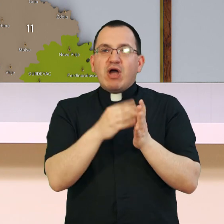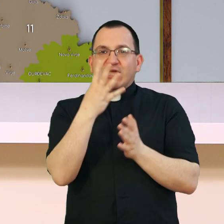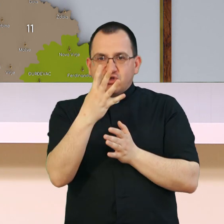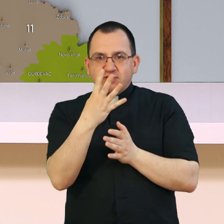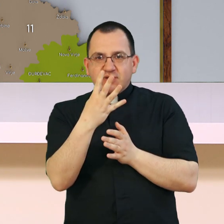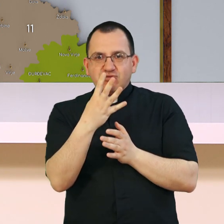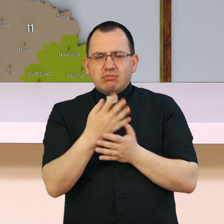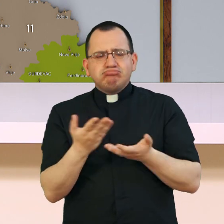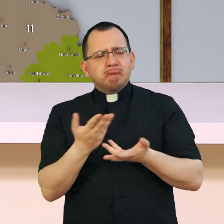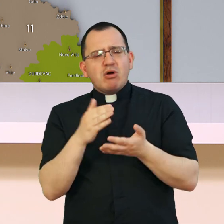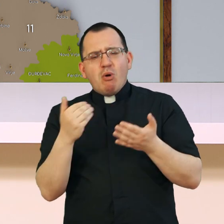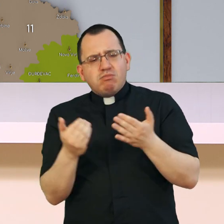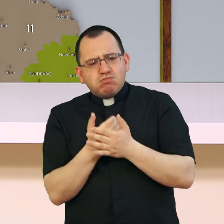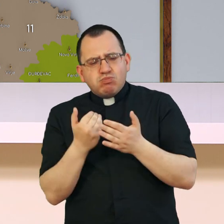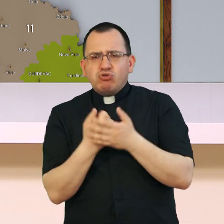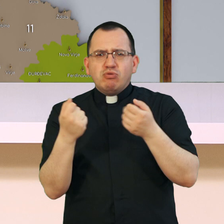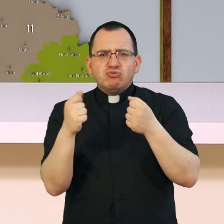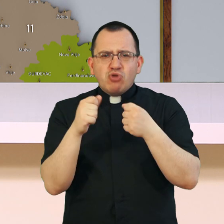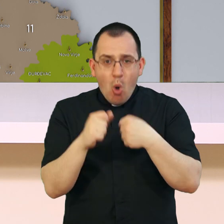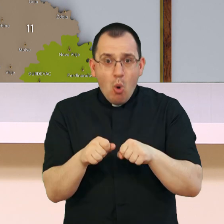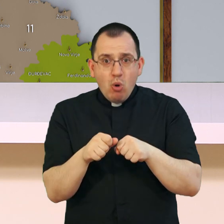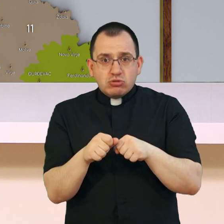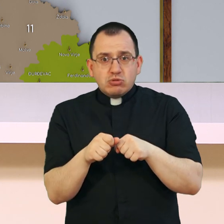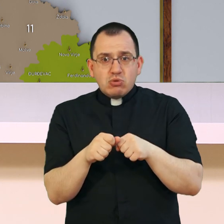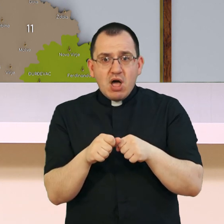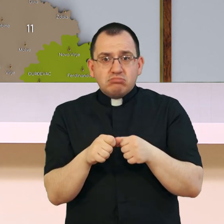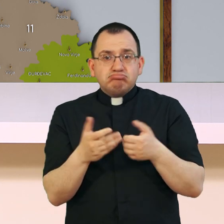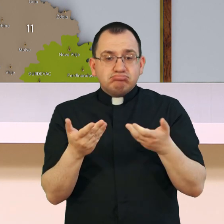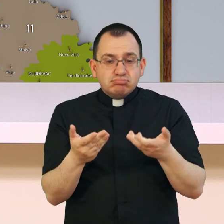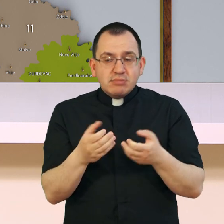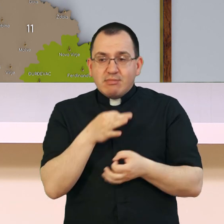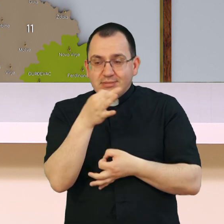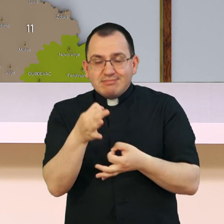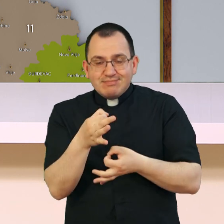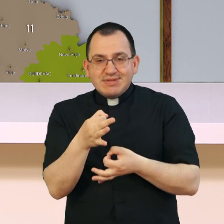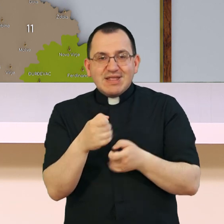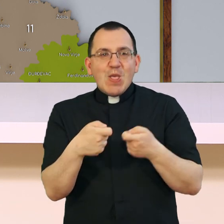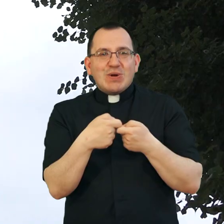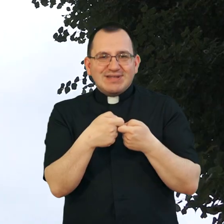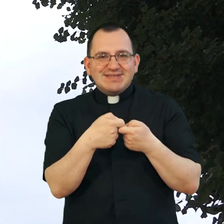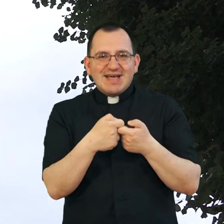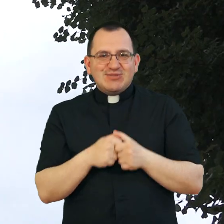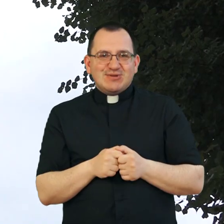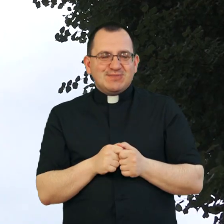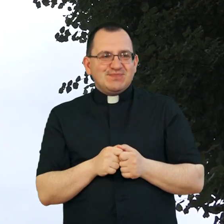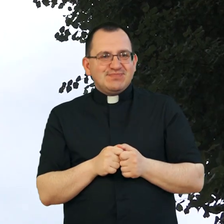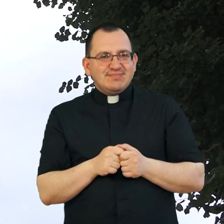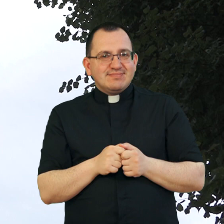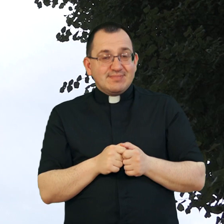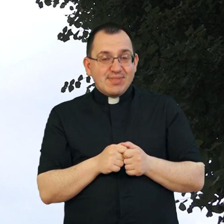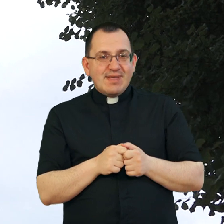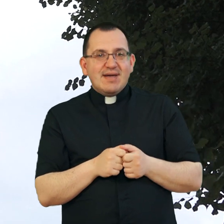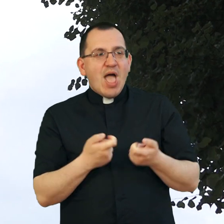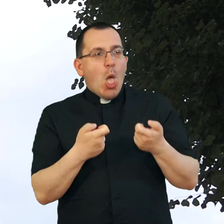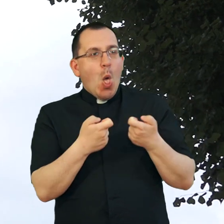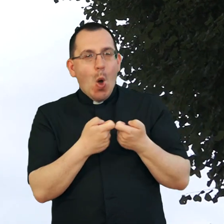ponovno odlučili na to, te koja je posebnost ovogodišnjeg bdjenja, pitali smo organizatore. U